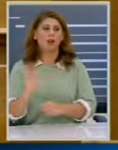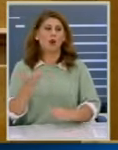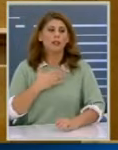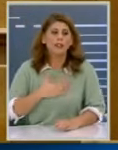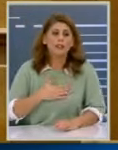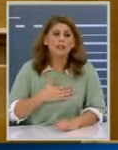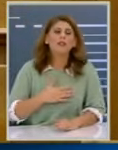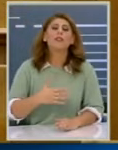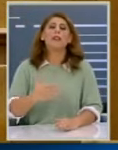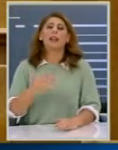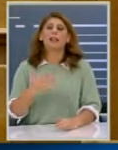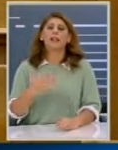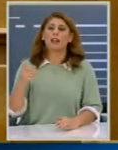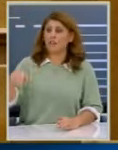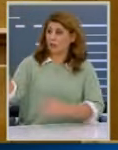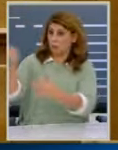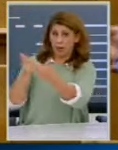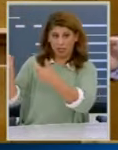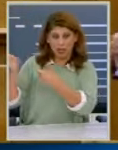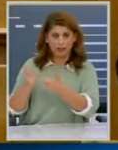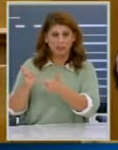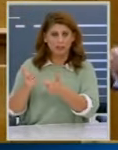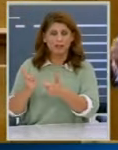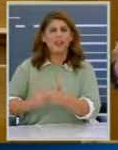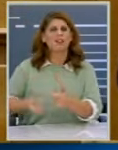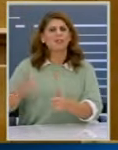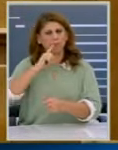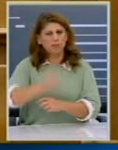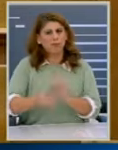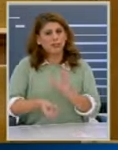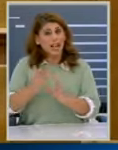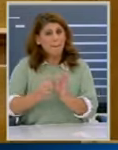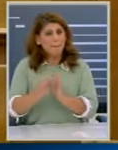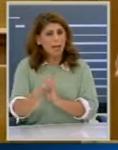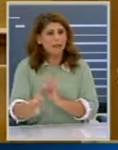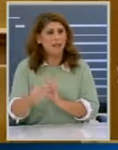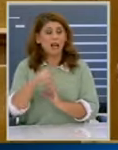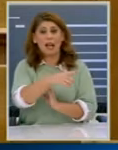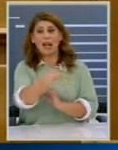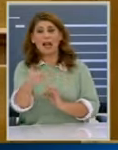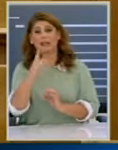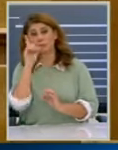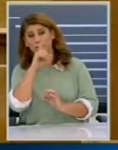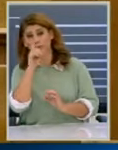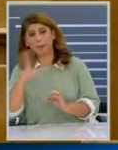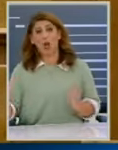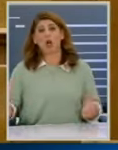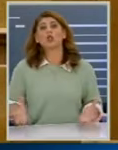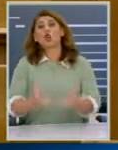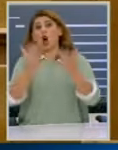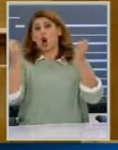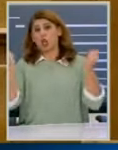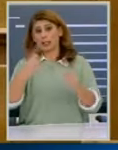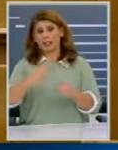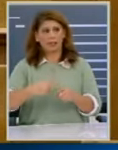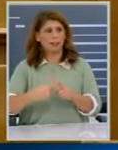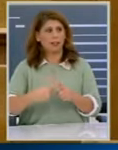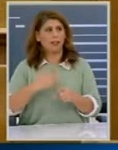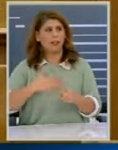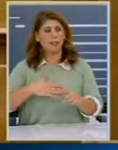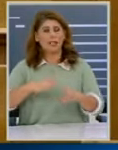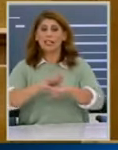επιπλέον μέτρα που δεν έχει ανάγκη η ελληνική οικονομία, για να έρθετε εσείς ως σωτήρας να κάνετε τι? Να ολοκληρώσετε την